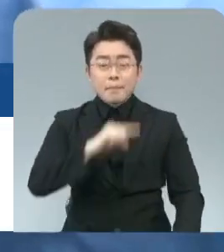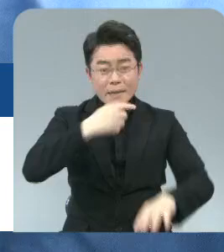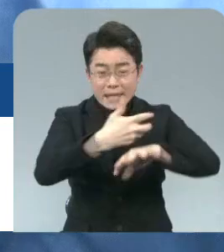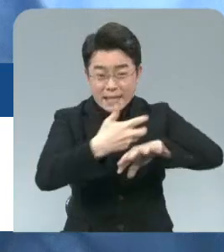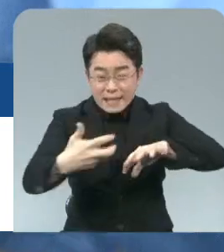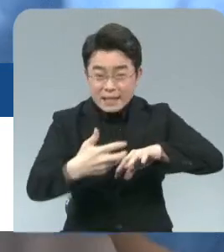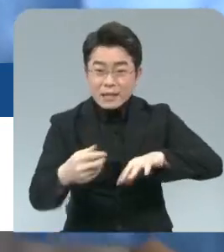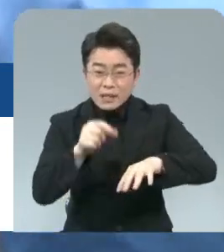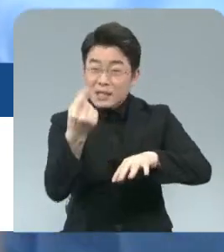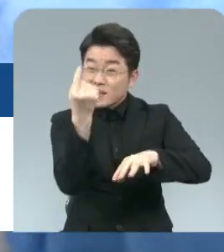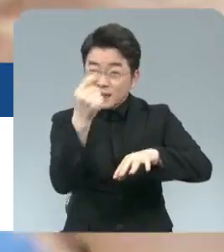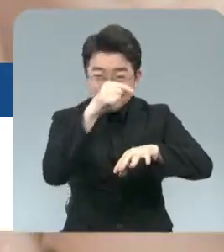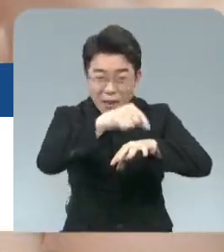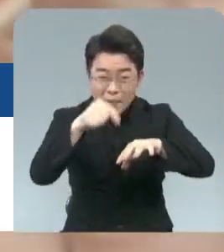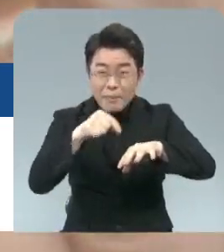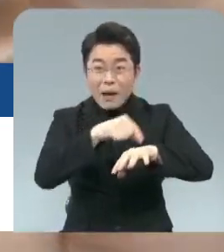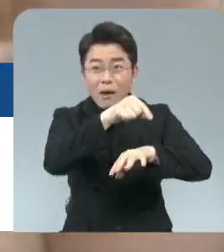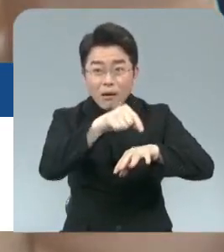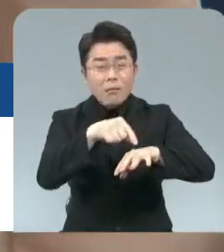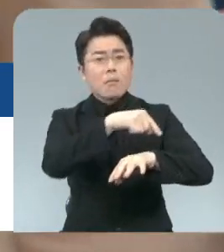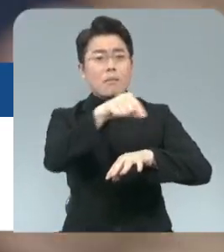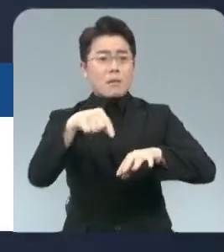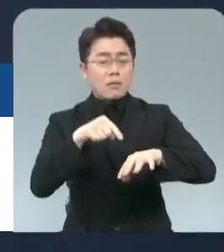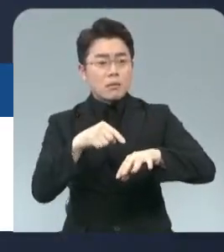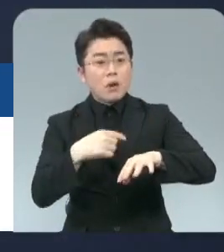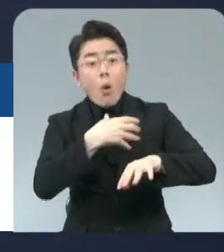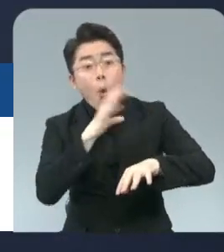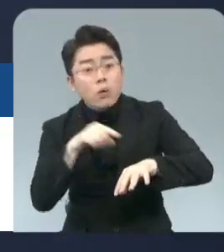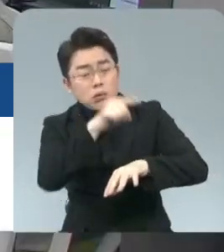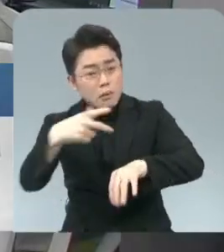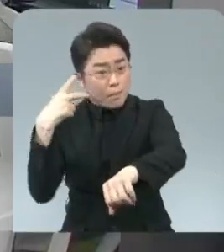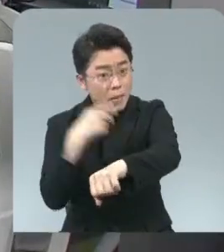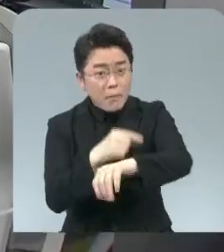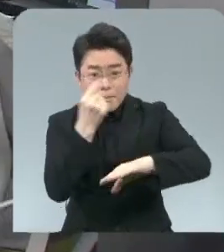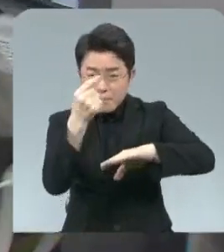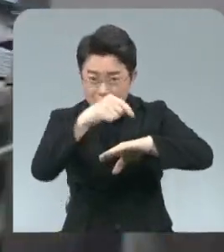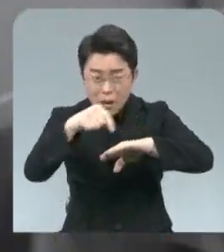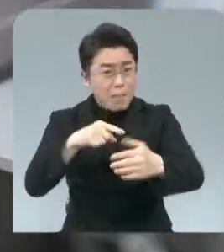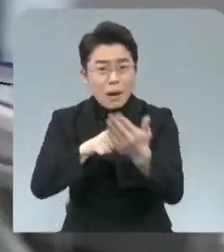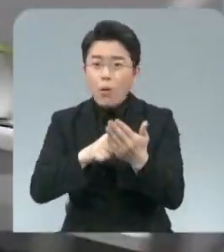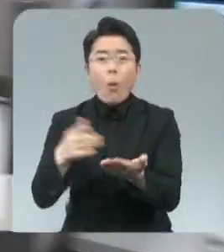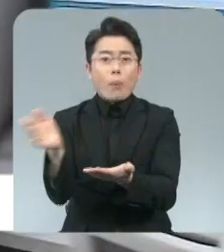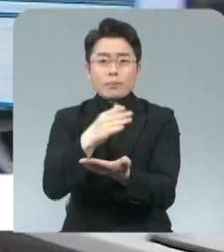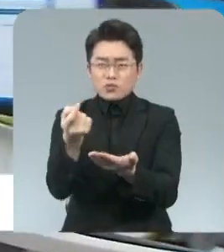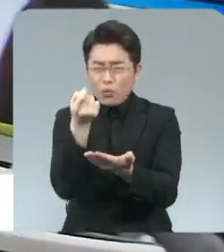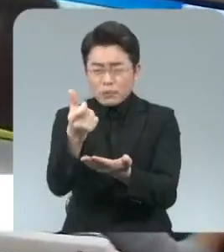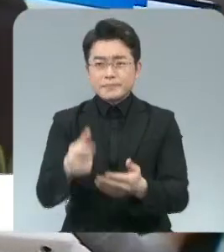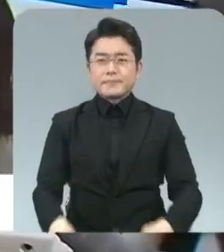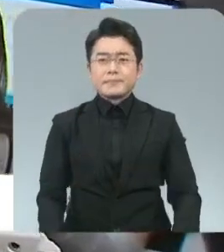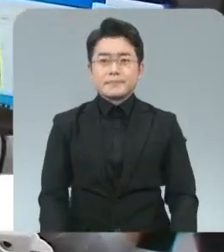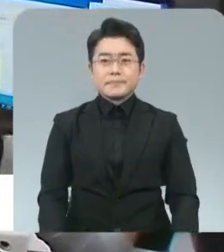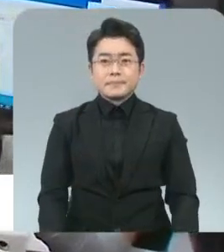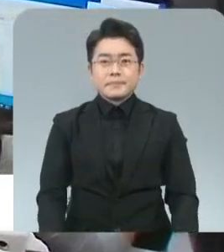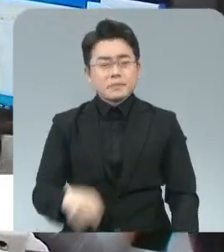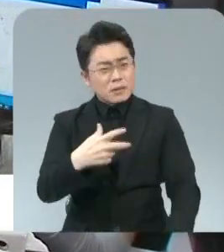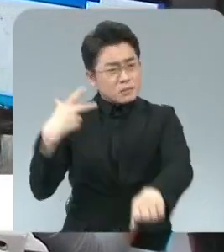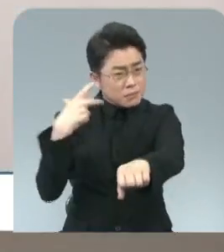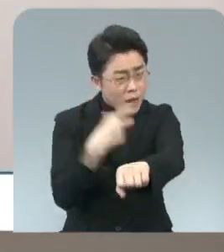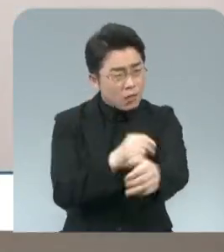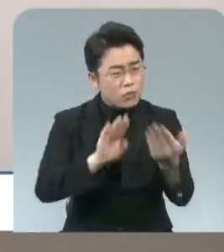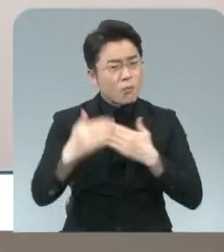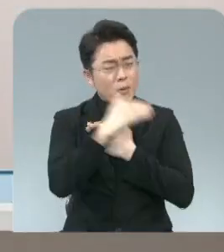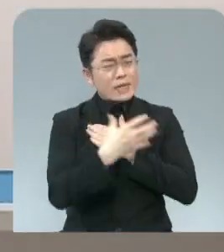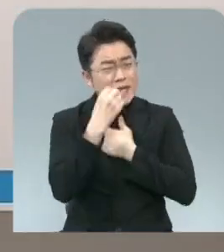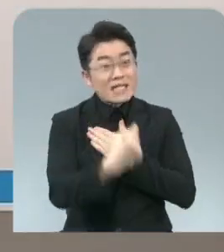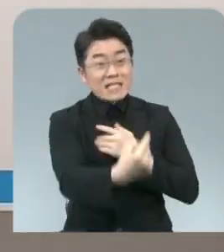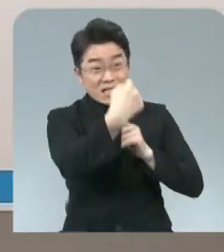경우에도 고연령층에서는 발생률이 매우 낮은 것으로 되어 있기 때문에 방역당국은 접종자의 신고에만 의존해온 이상